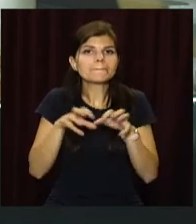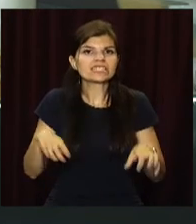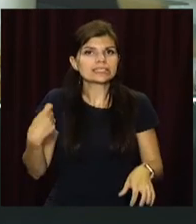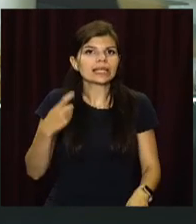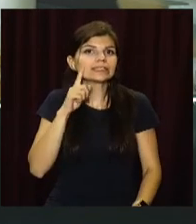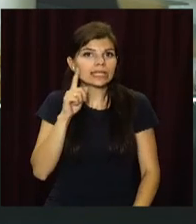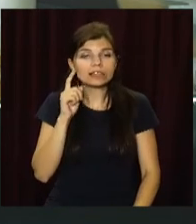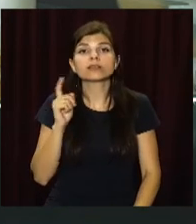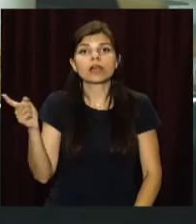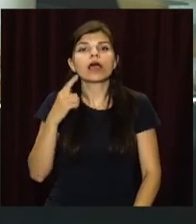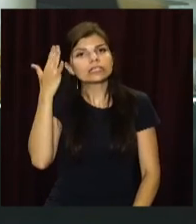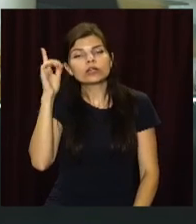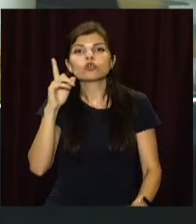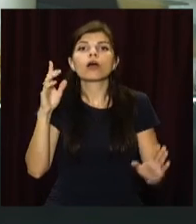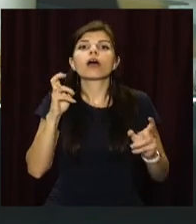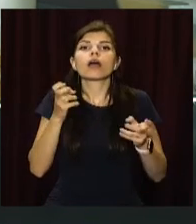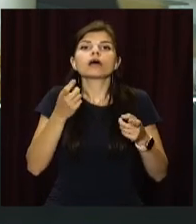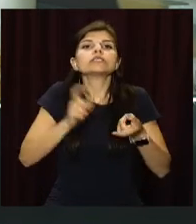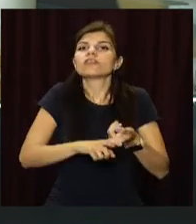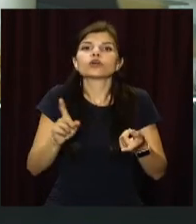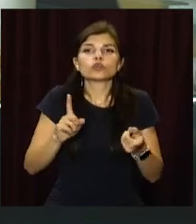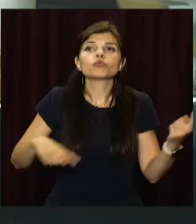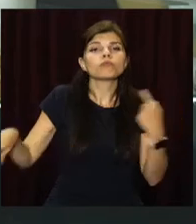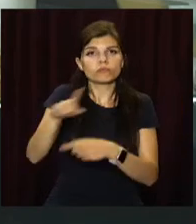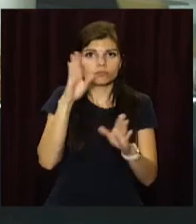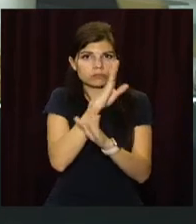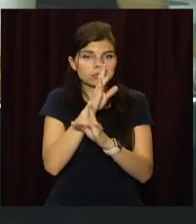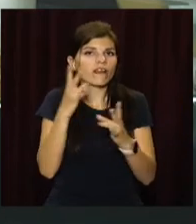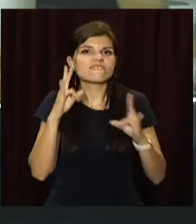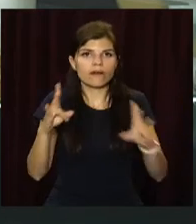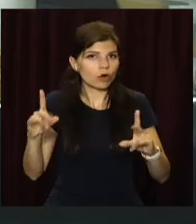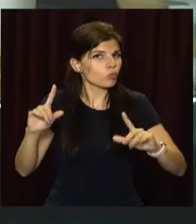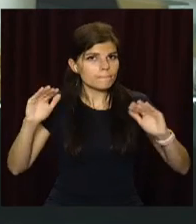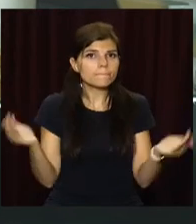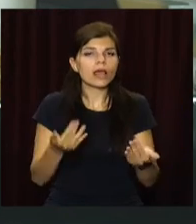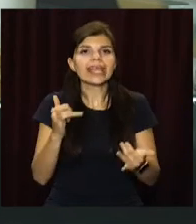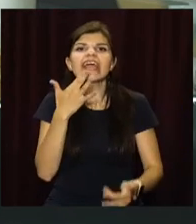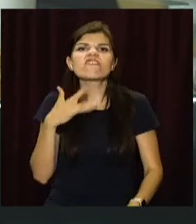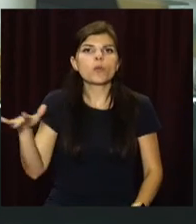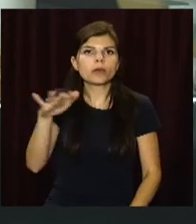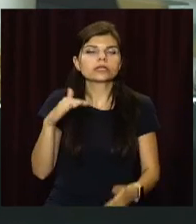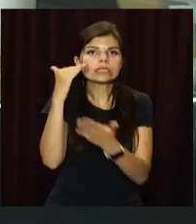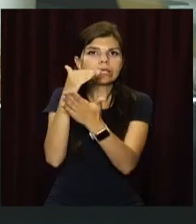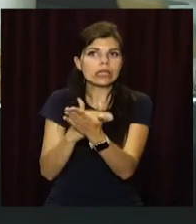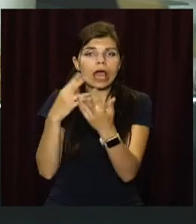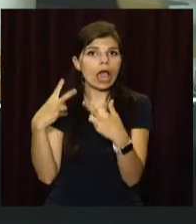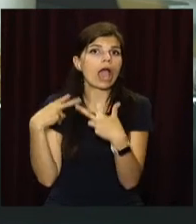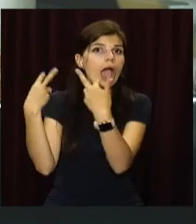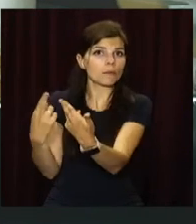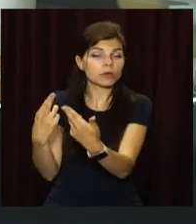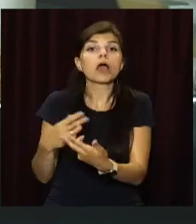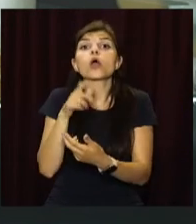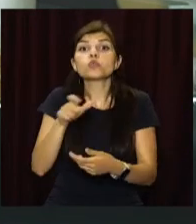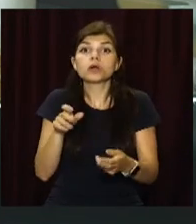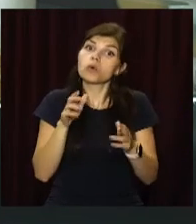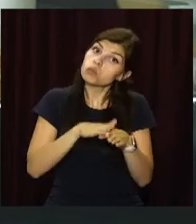президент. Мета – екологічна. Покращити стан довкілля та наблизитися до європейських стандартів. Як будуть її втілювати